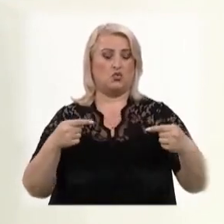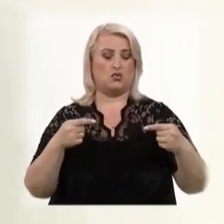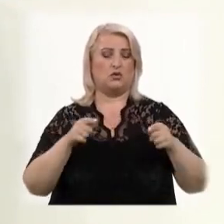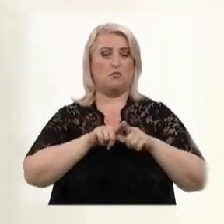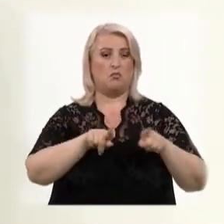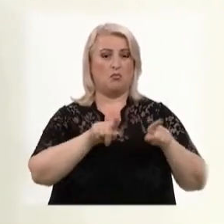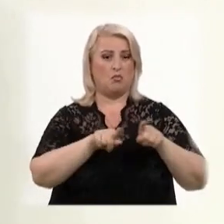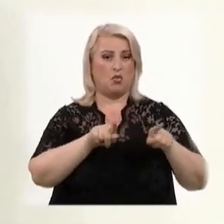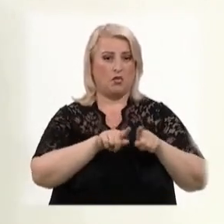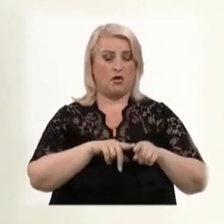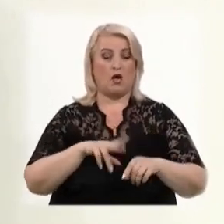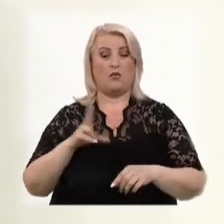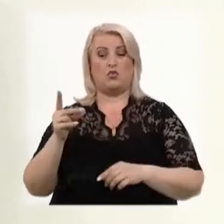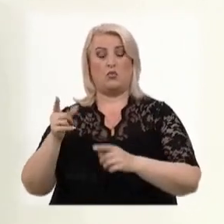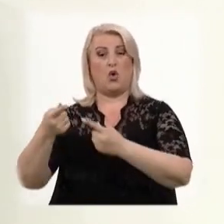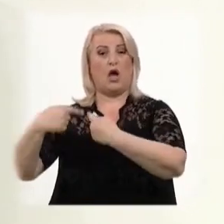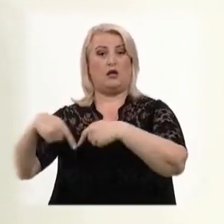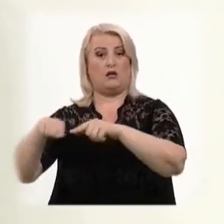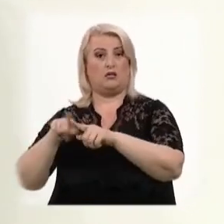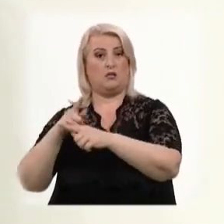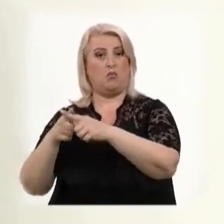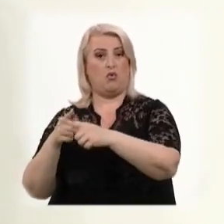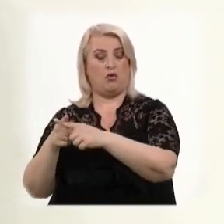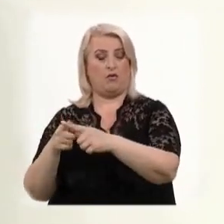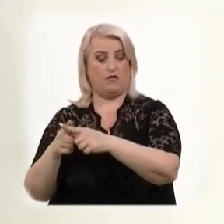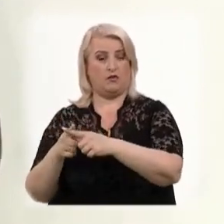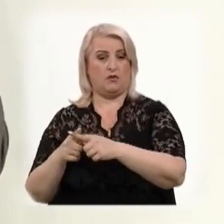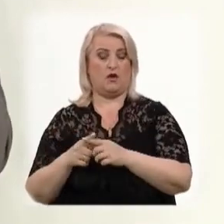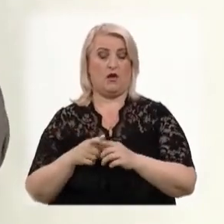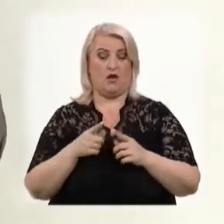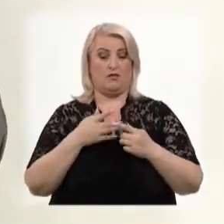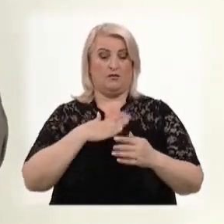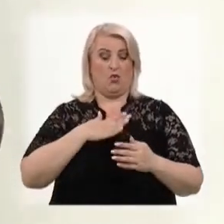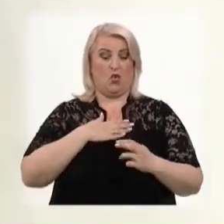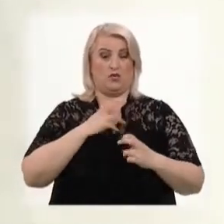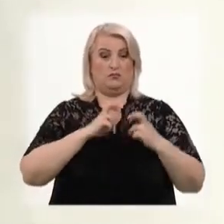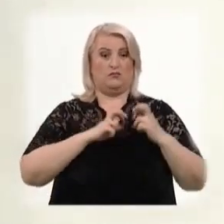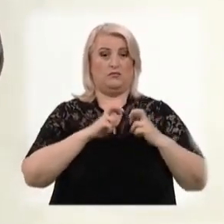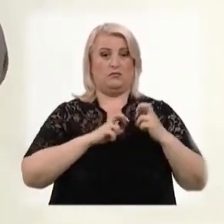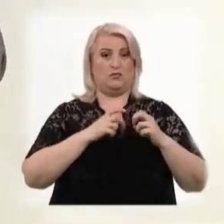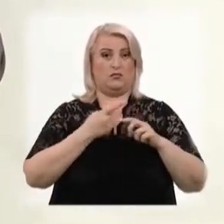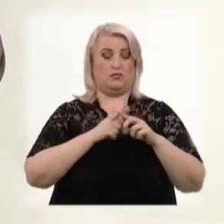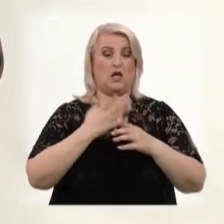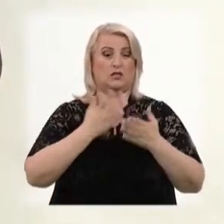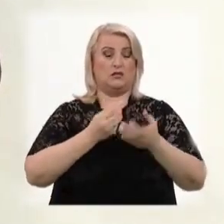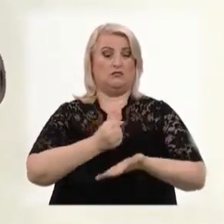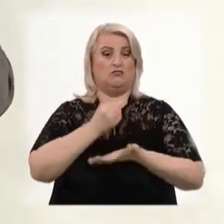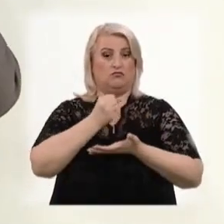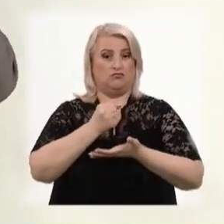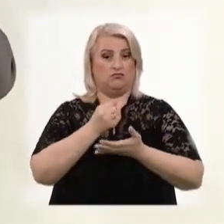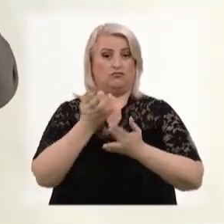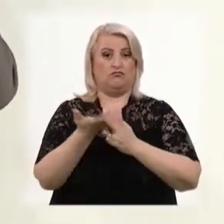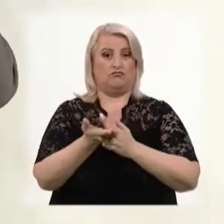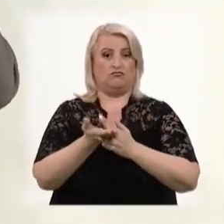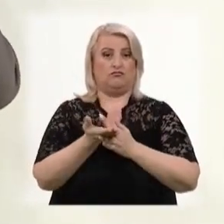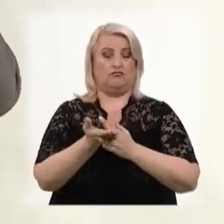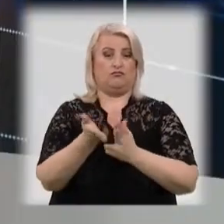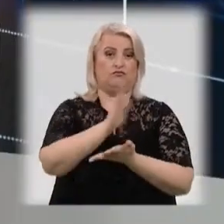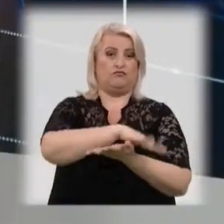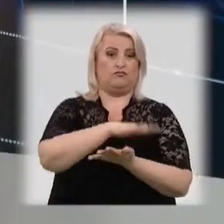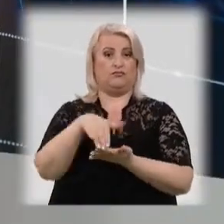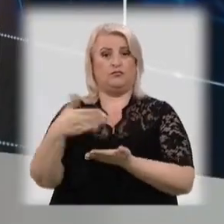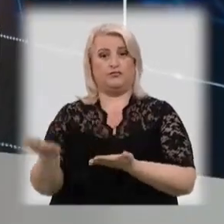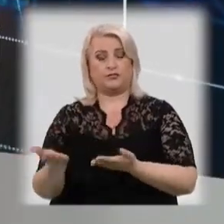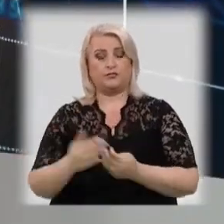agenție jumătate Deci însă și compania din cauza cu bugetul mare împarte în două pentru că avea noi nu de lucru